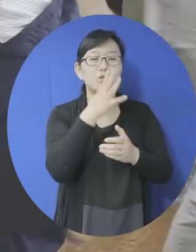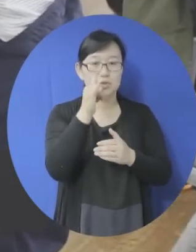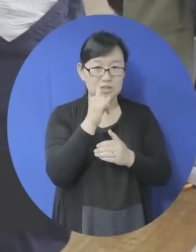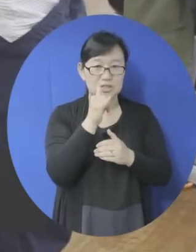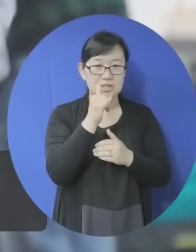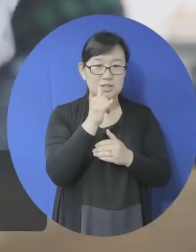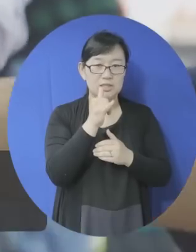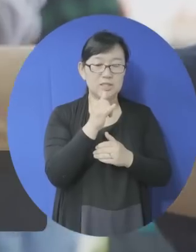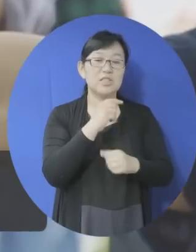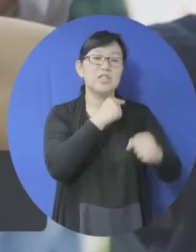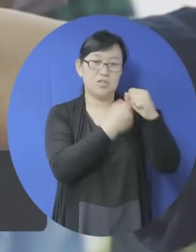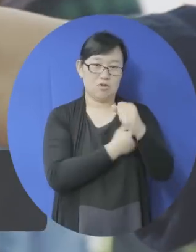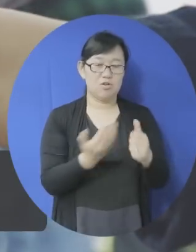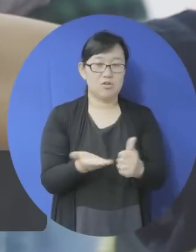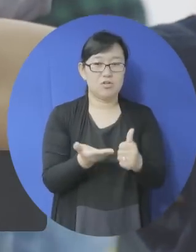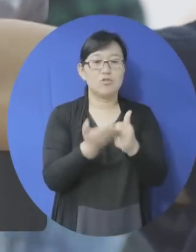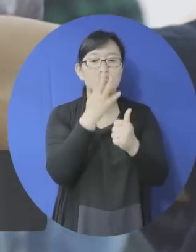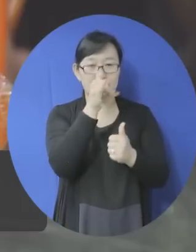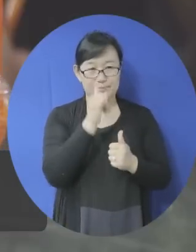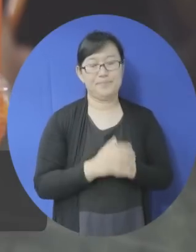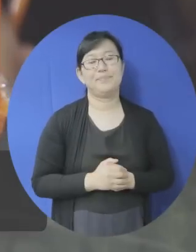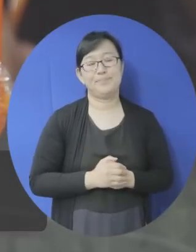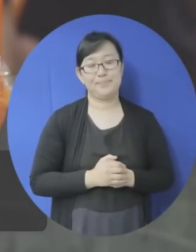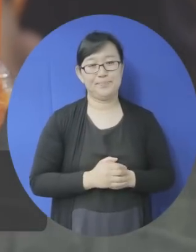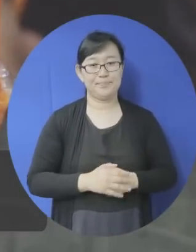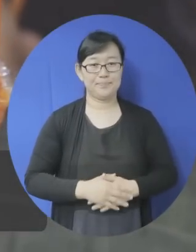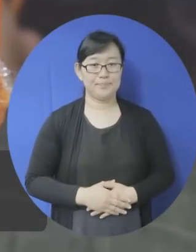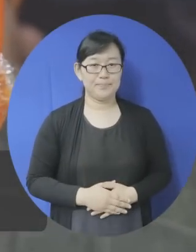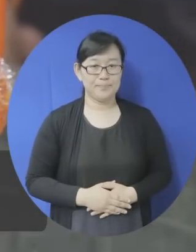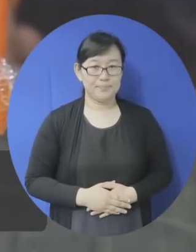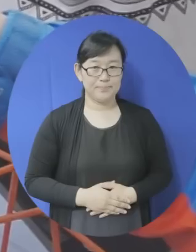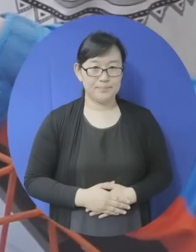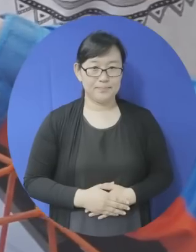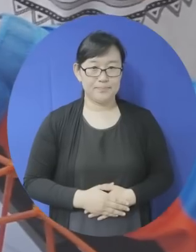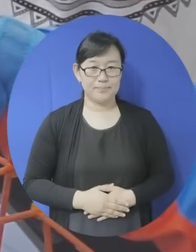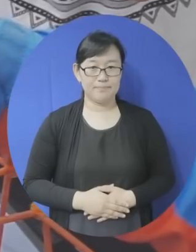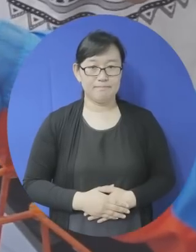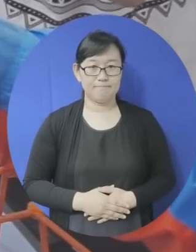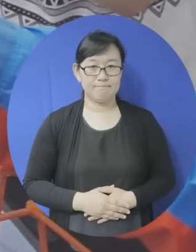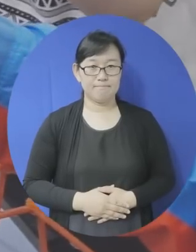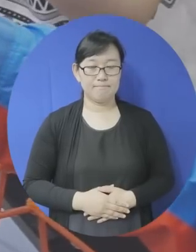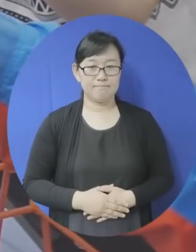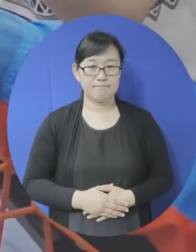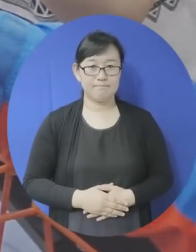그런 사회 적응 활동을 할 수 있는 능력이 키워질 수 있습니다.